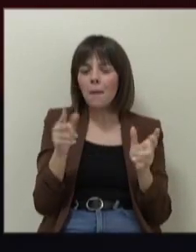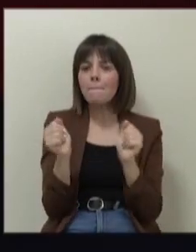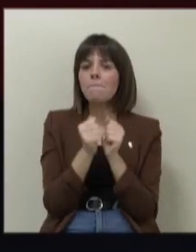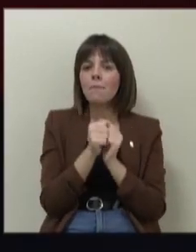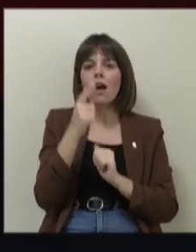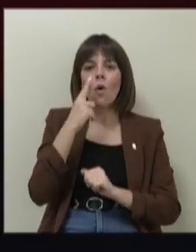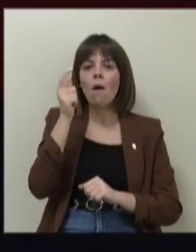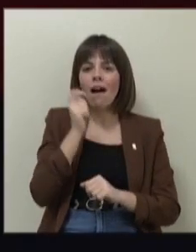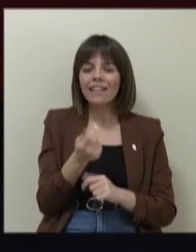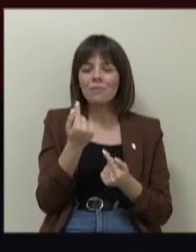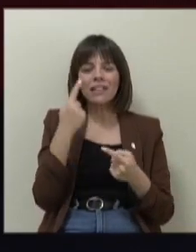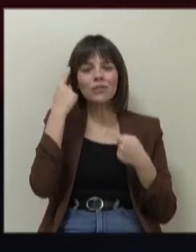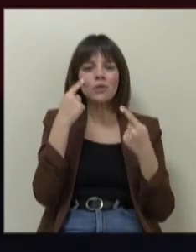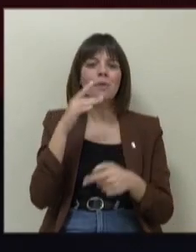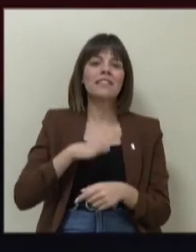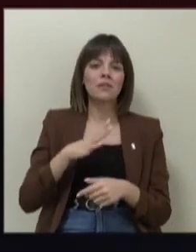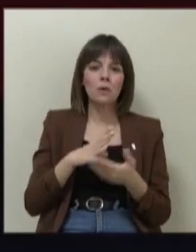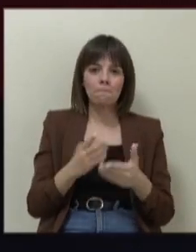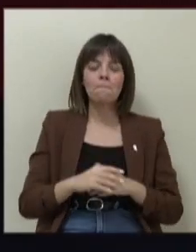aslında biraz da düşünmek istiyorum.